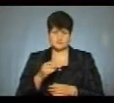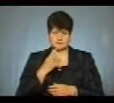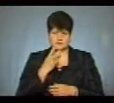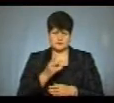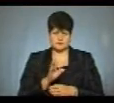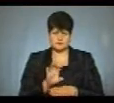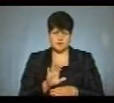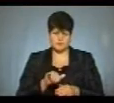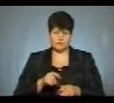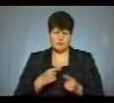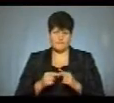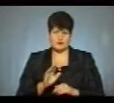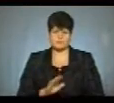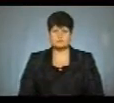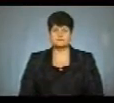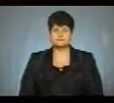коментар, потім повернемося.